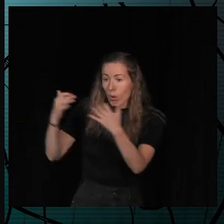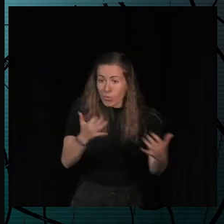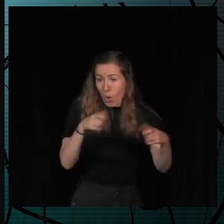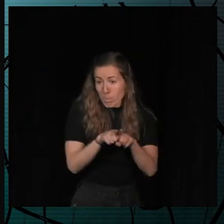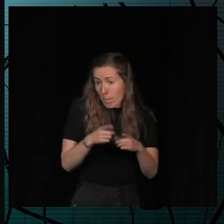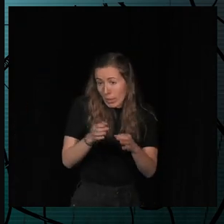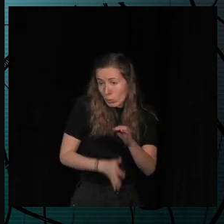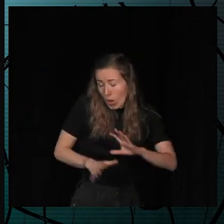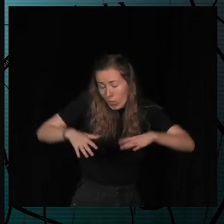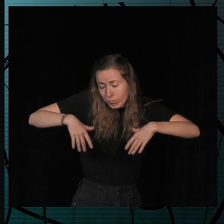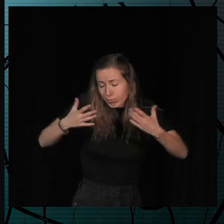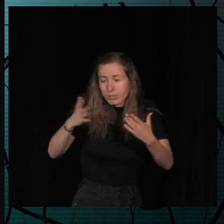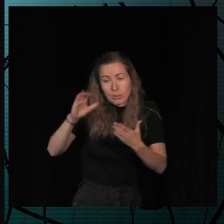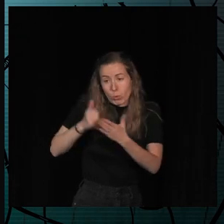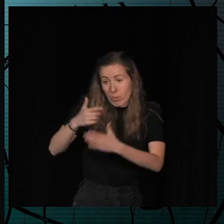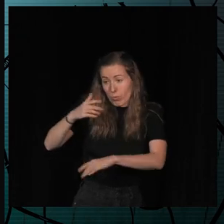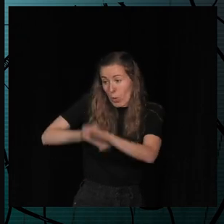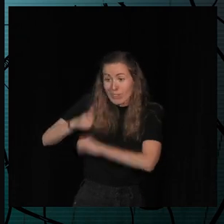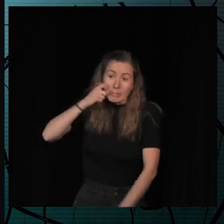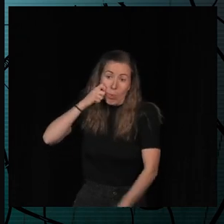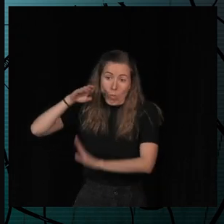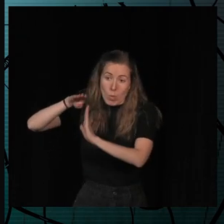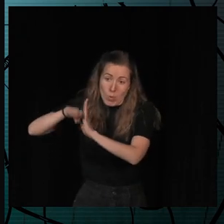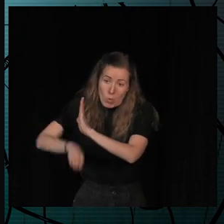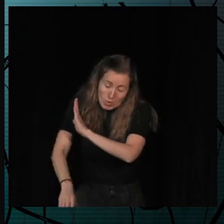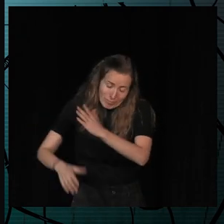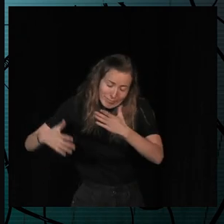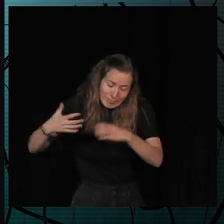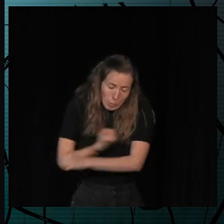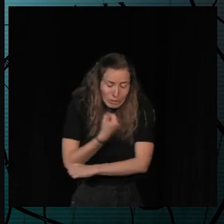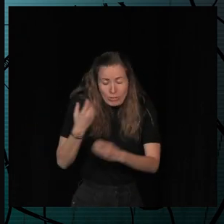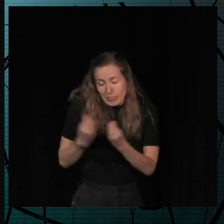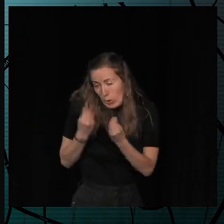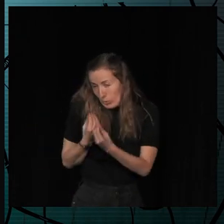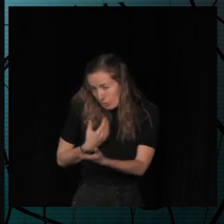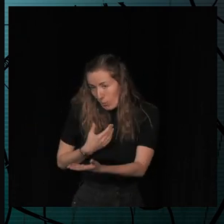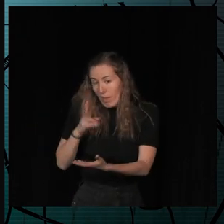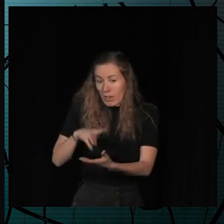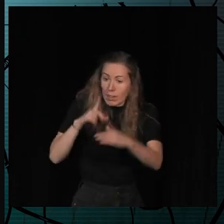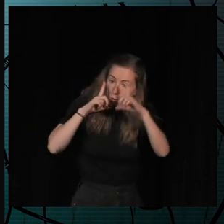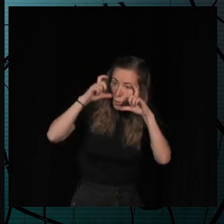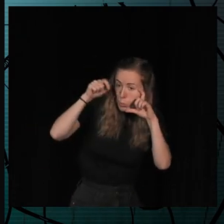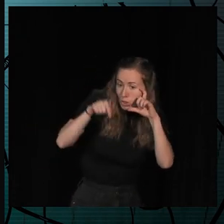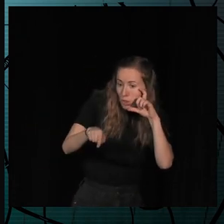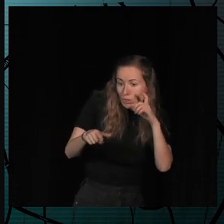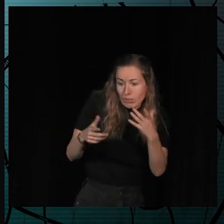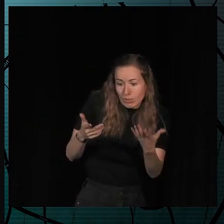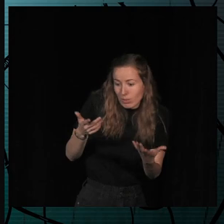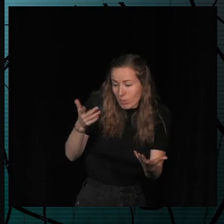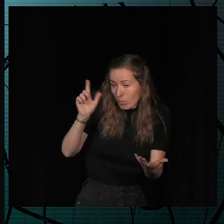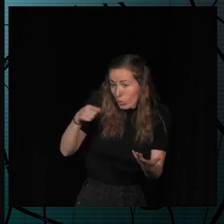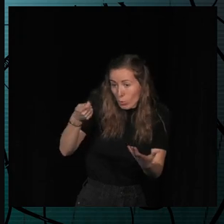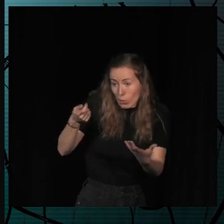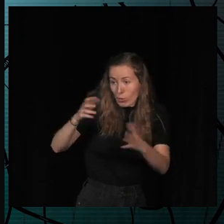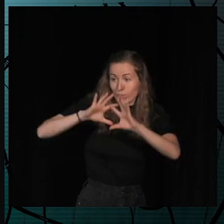de de de présentiel dans le réel malheureusement mais ce qui se passe sur twitch peut être aussi un très bon levier encore une fois